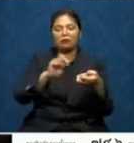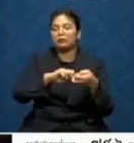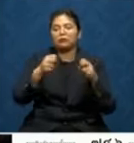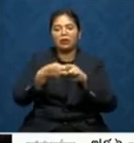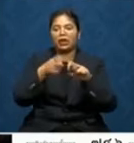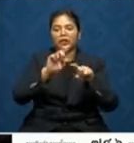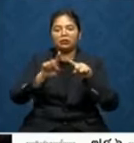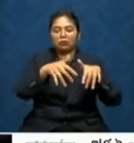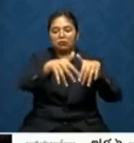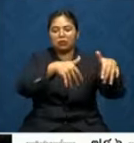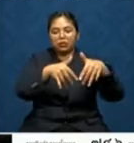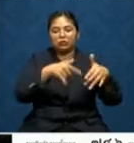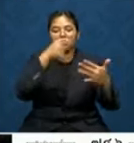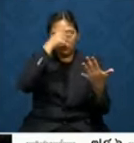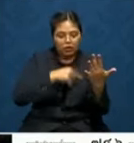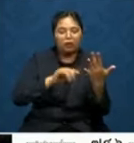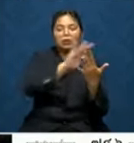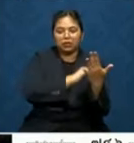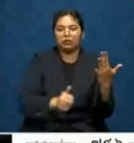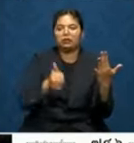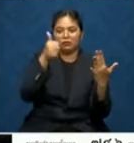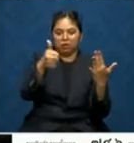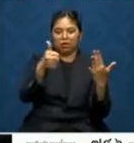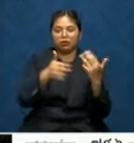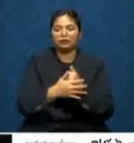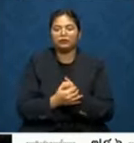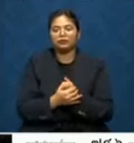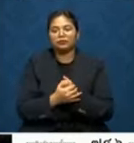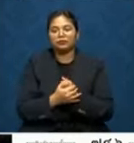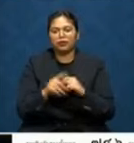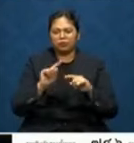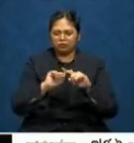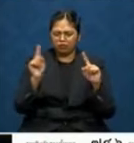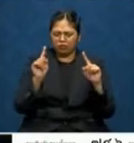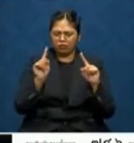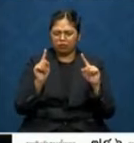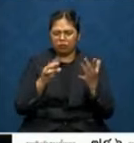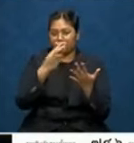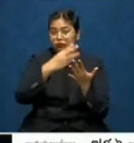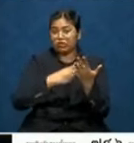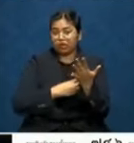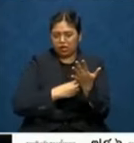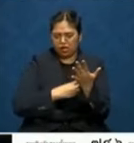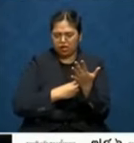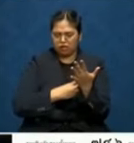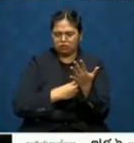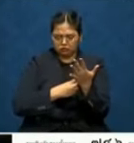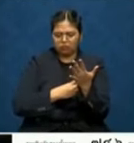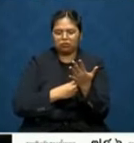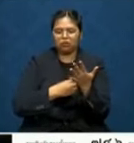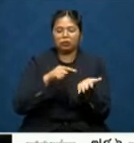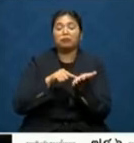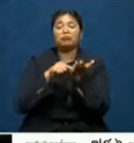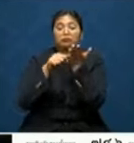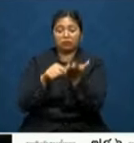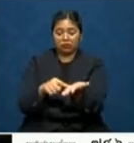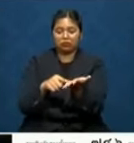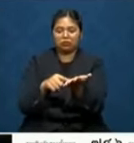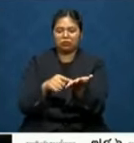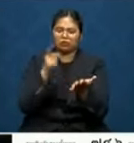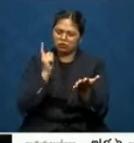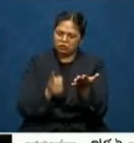ชนและประเทศชาติได้ครับแต่ผมมีข้อมูลทางวิชาการข้อเท็จจริงที่